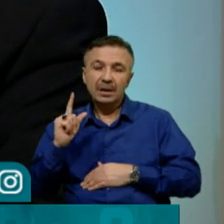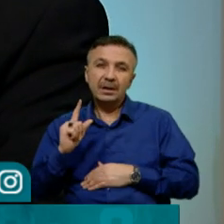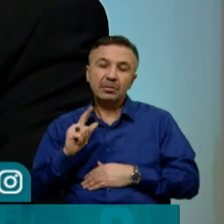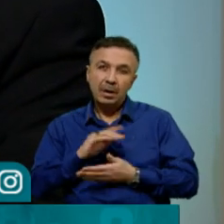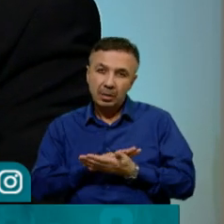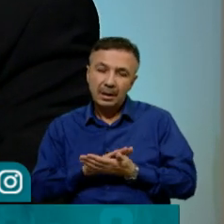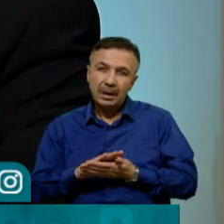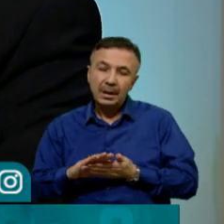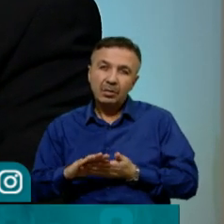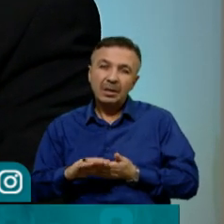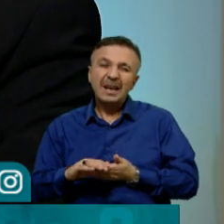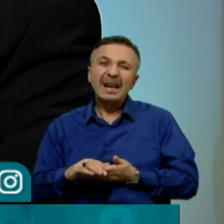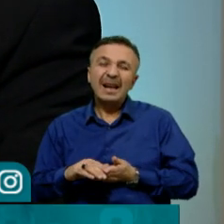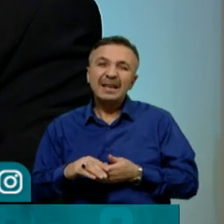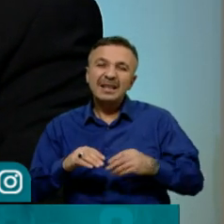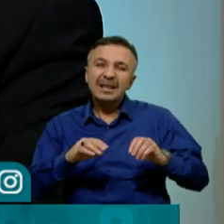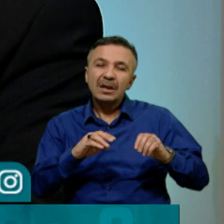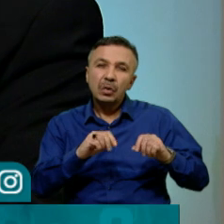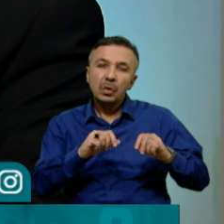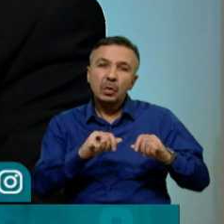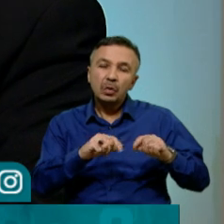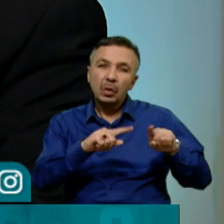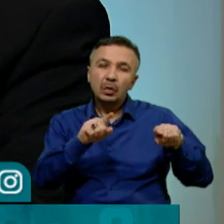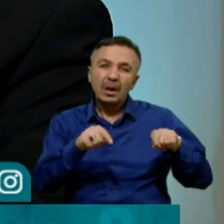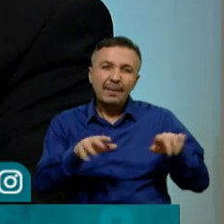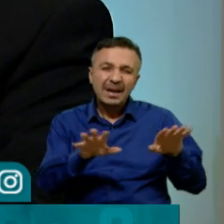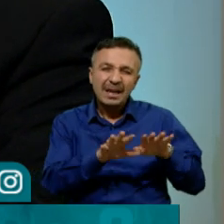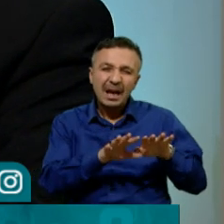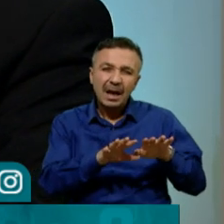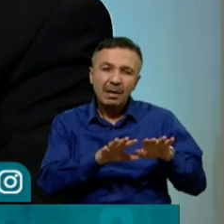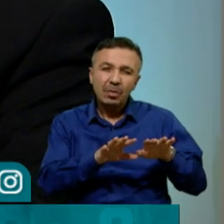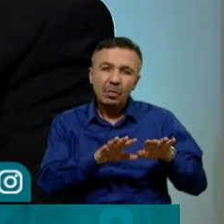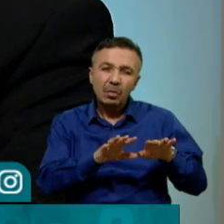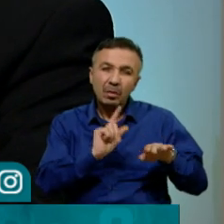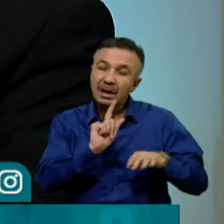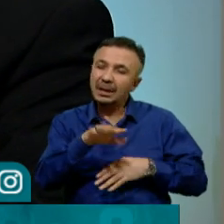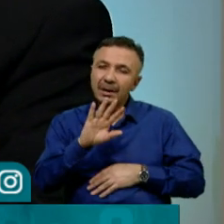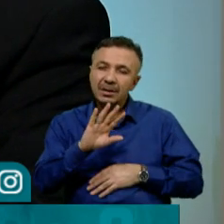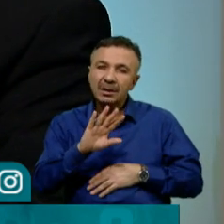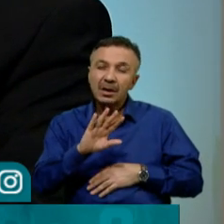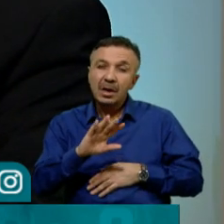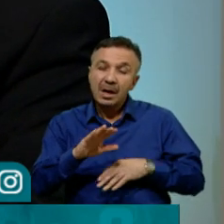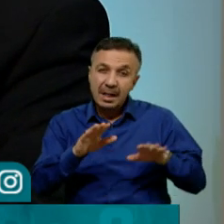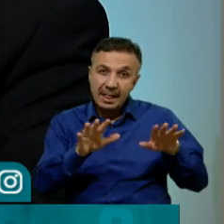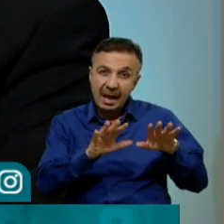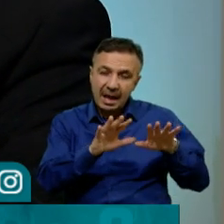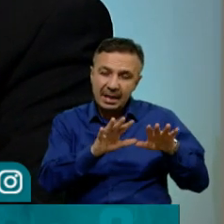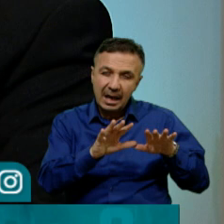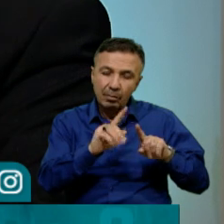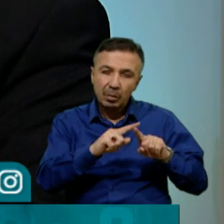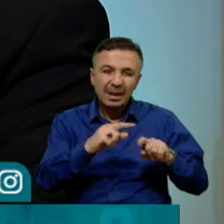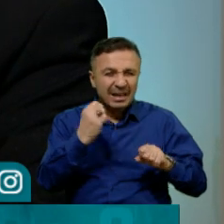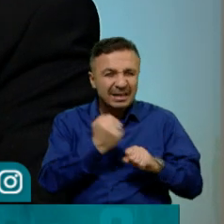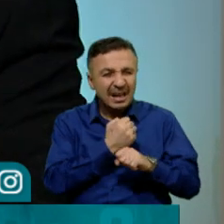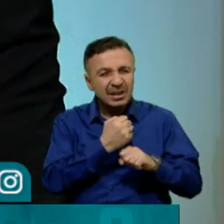edelim illaki toz da toz olan bir şey Ethem edilmez temin etmede esas topraktır taştı Toprak cins